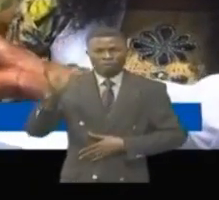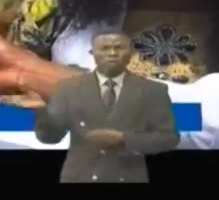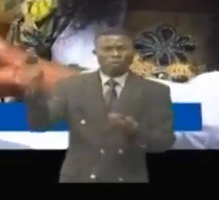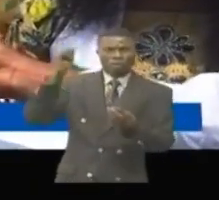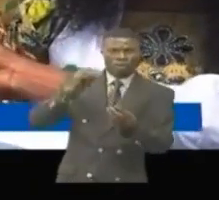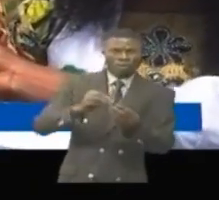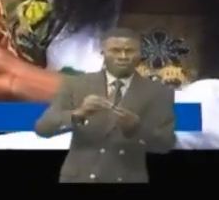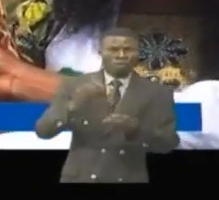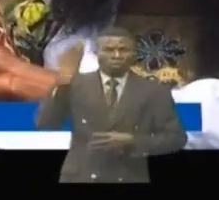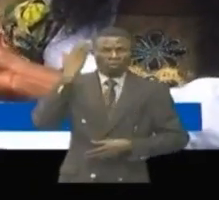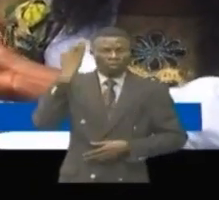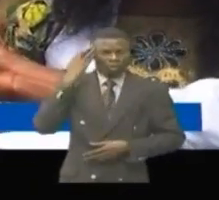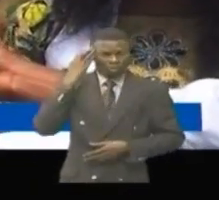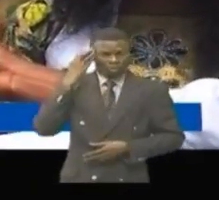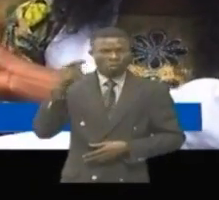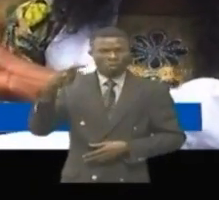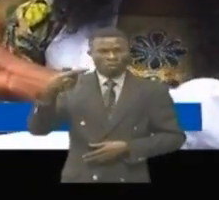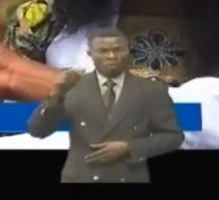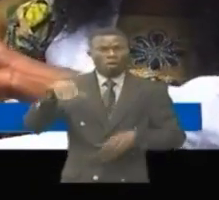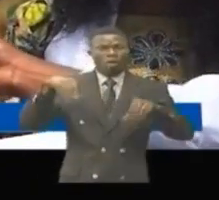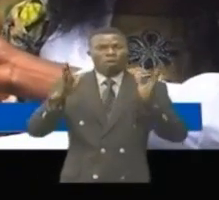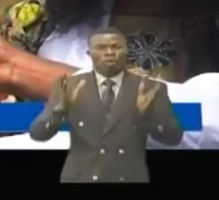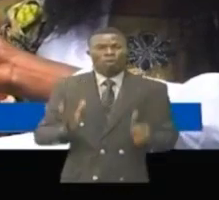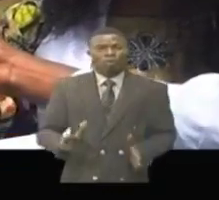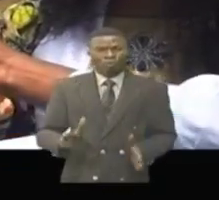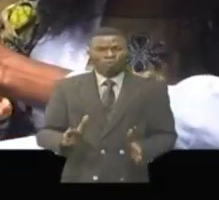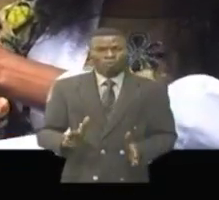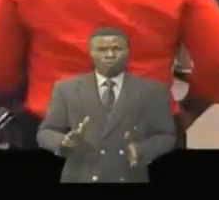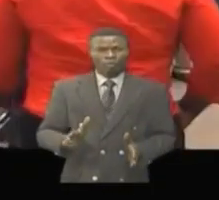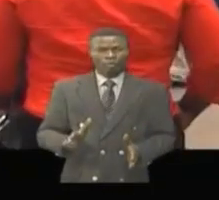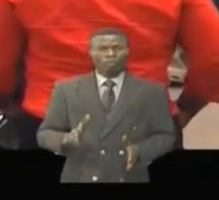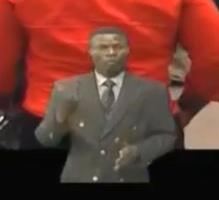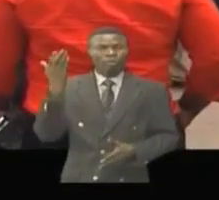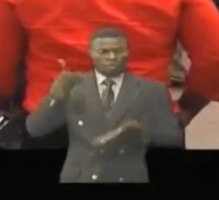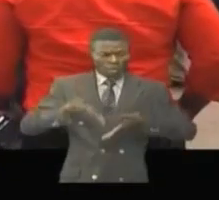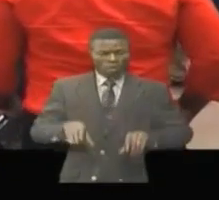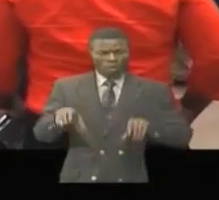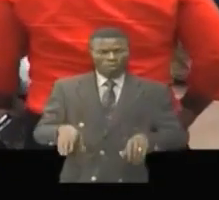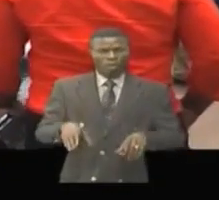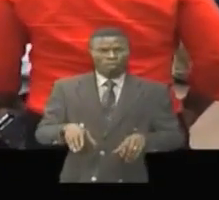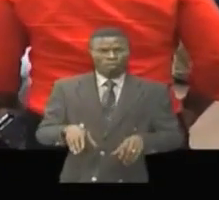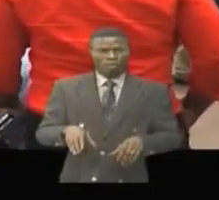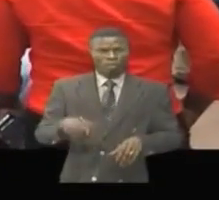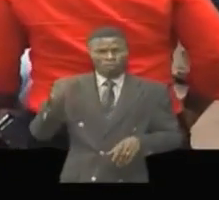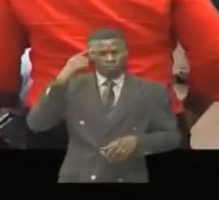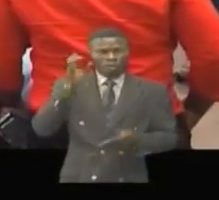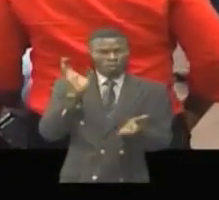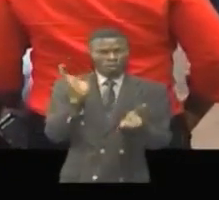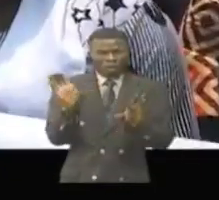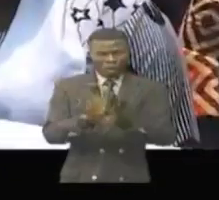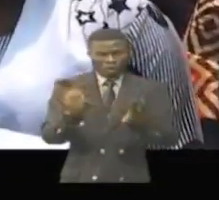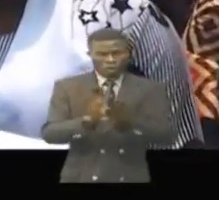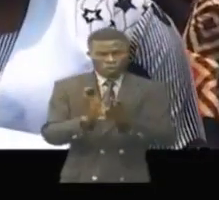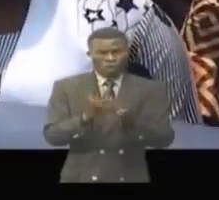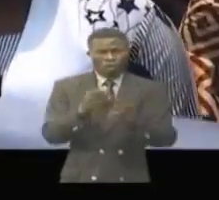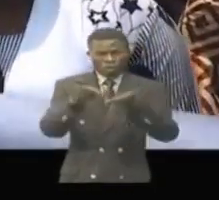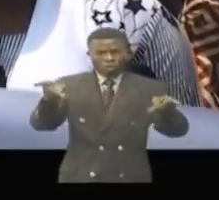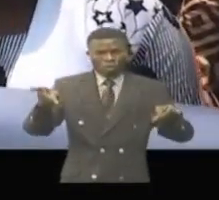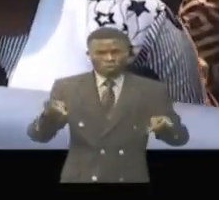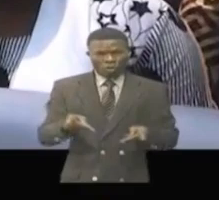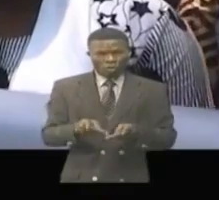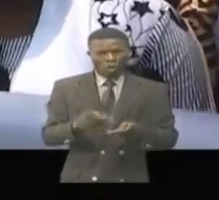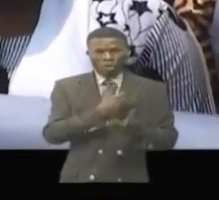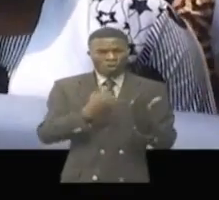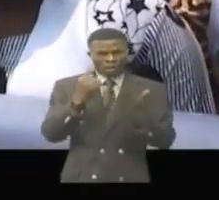de M. Gassana, un Congolais authentique de père et de mère, couverte par un certificat d'enregistrement, bien